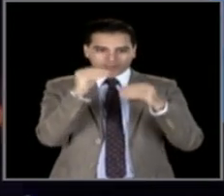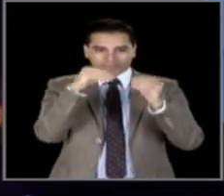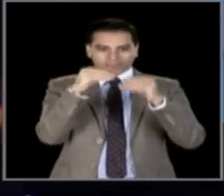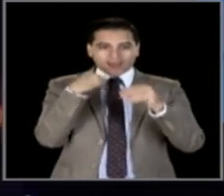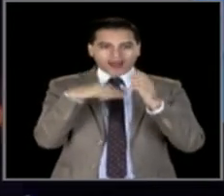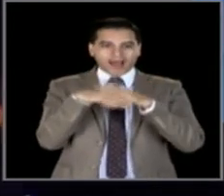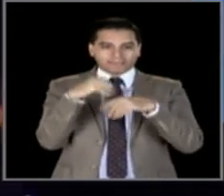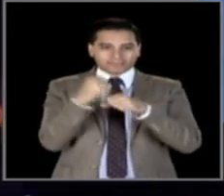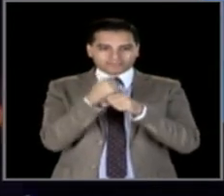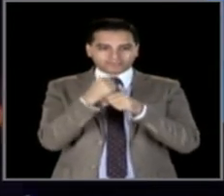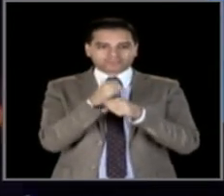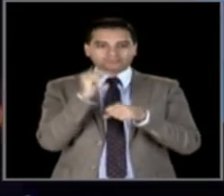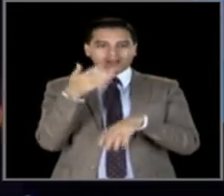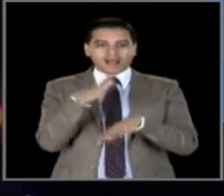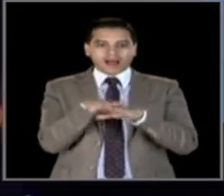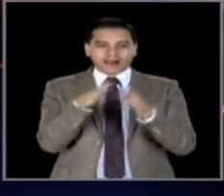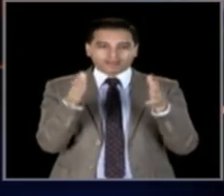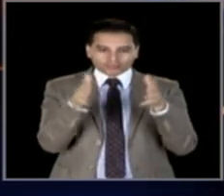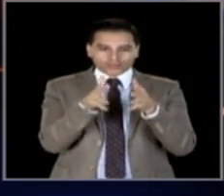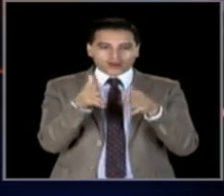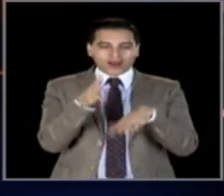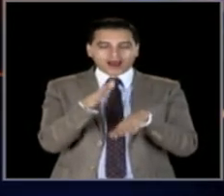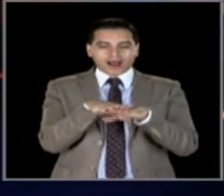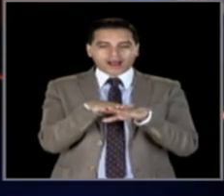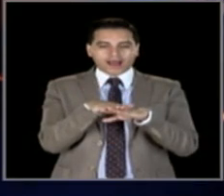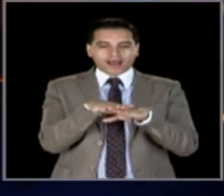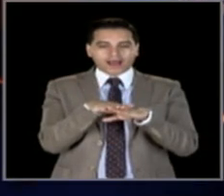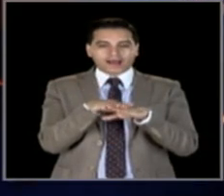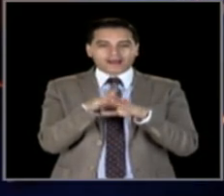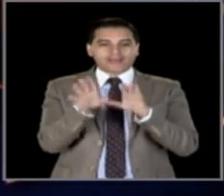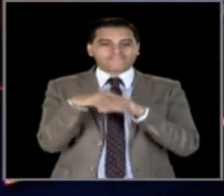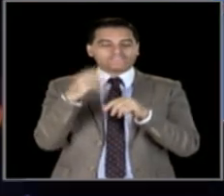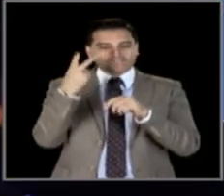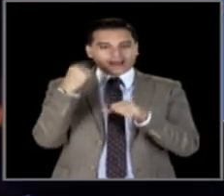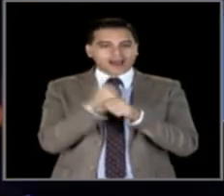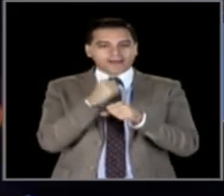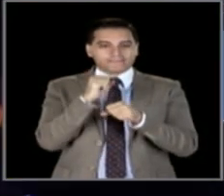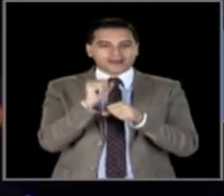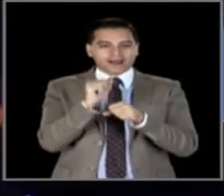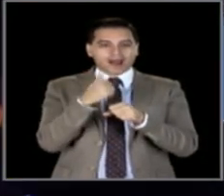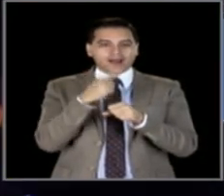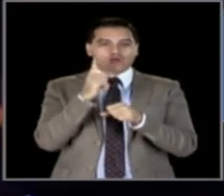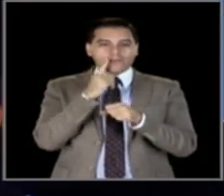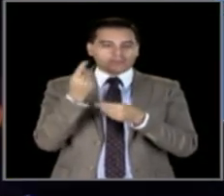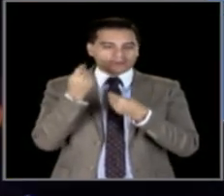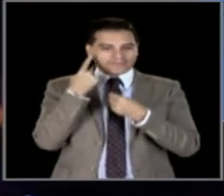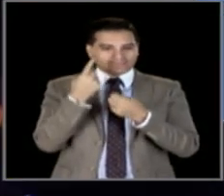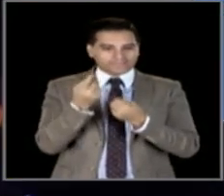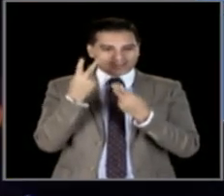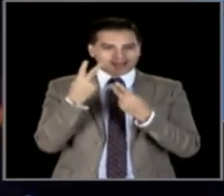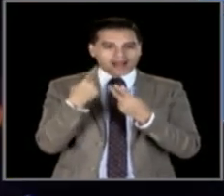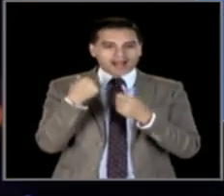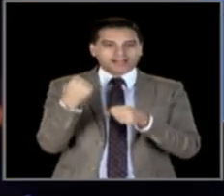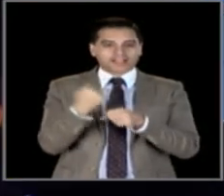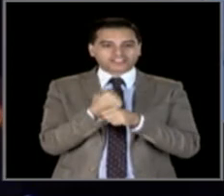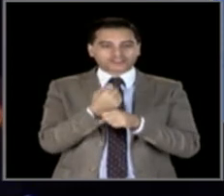صغير، هو عباره عن بوكيهات هاند ميد وحاجات زي كده. احكي لي عنه. هو اول حاجه ماما هي اللي جابت لي الفكره دي طبعا. كويس. كنت شغاله حاجات